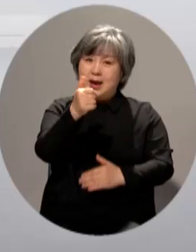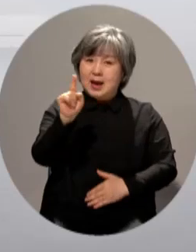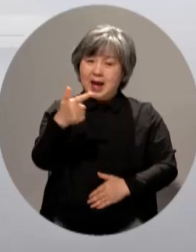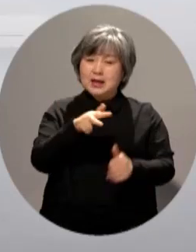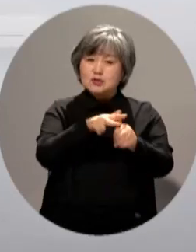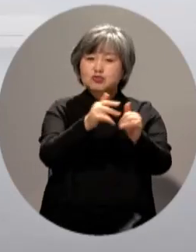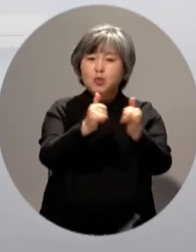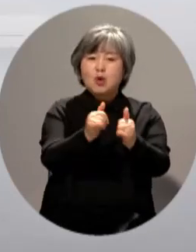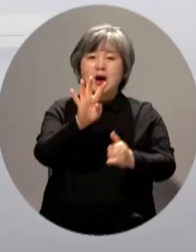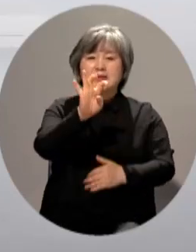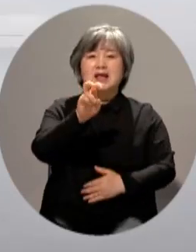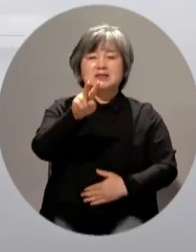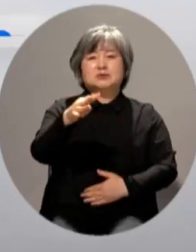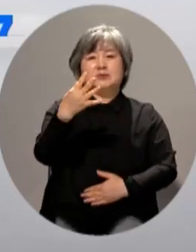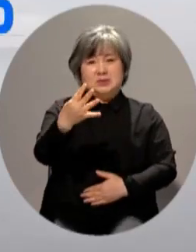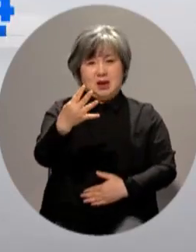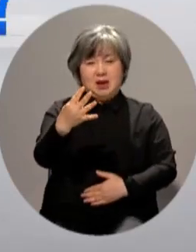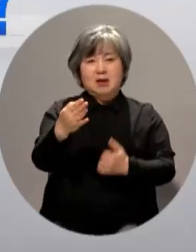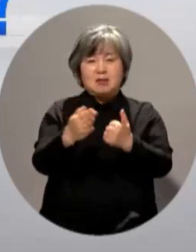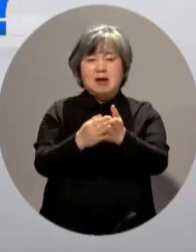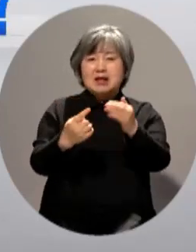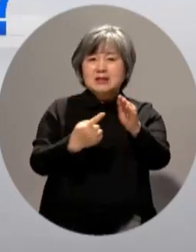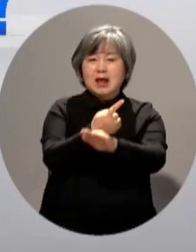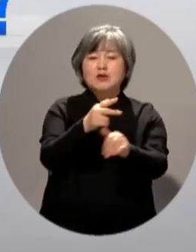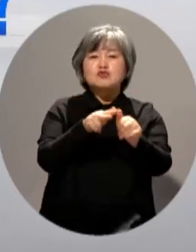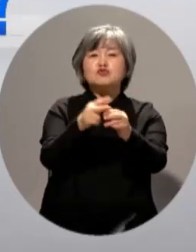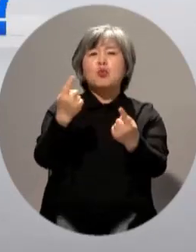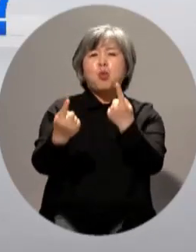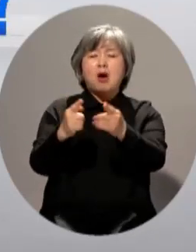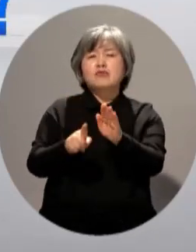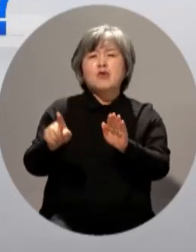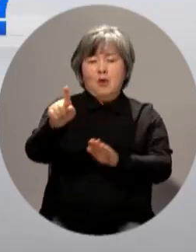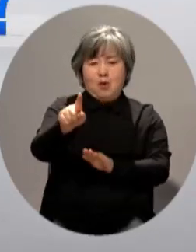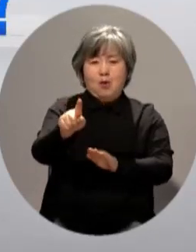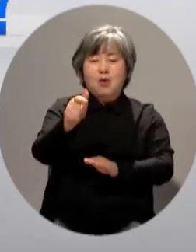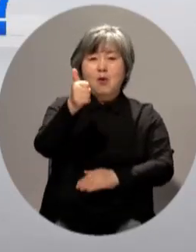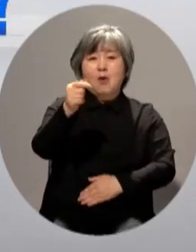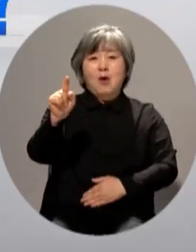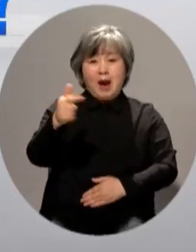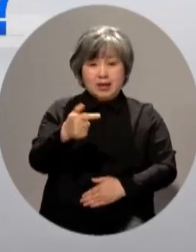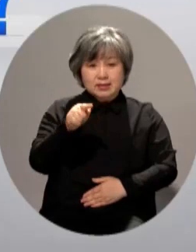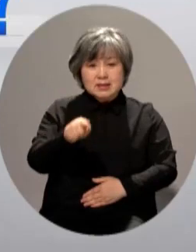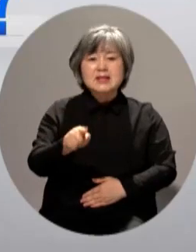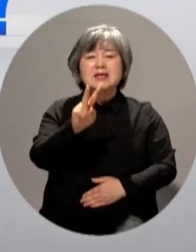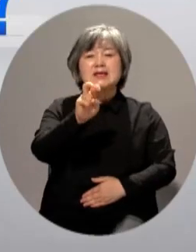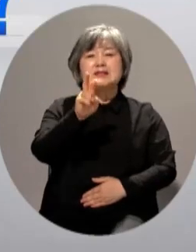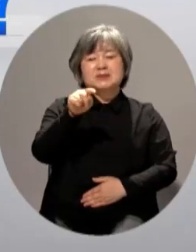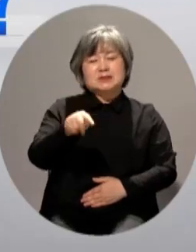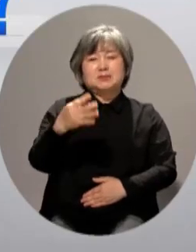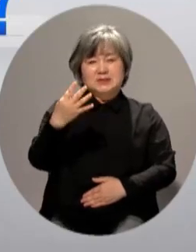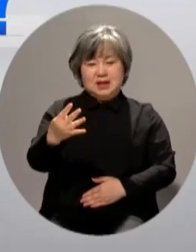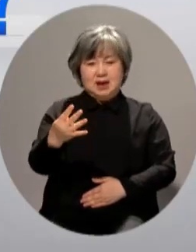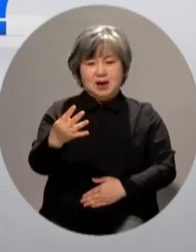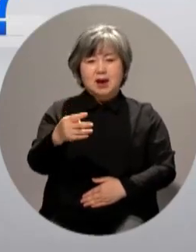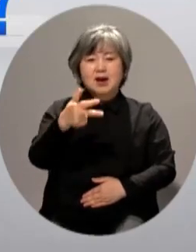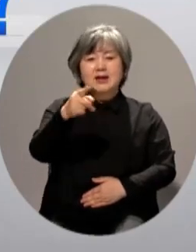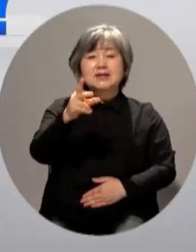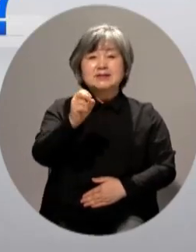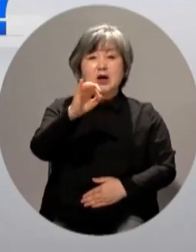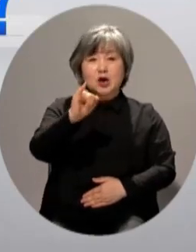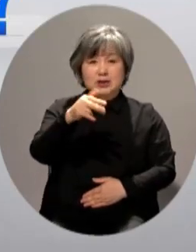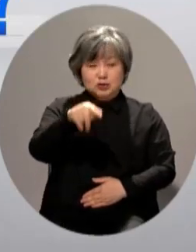42.4% 로 다른 후보들을 압도했고 한 병 낙후 보는 22.4% 에 정인 준